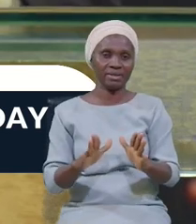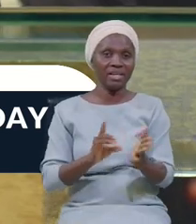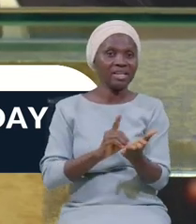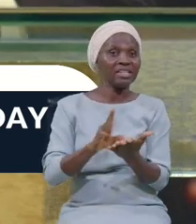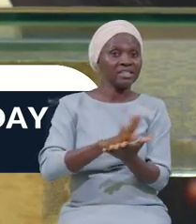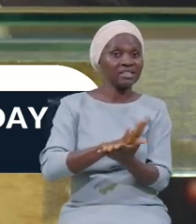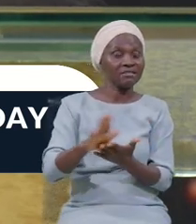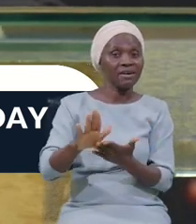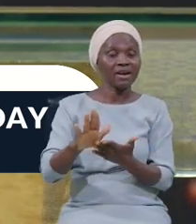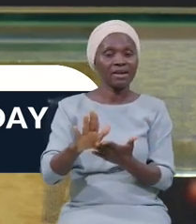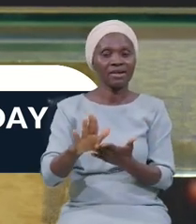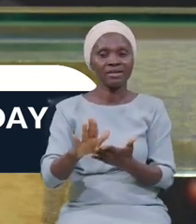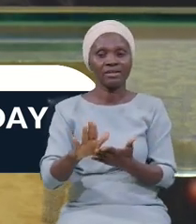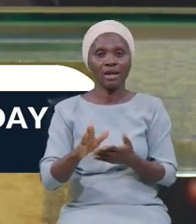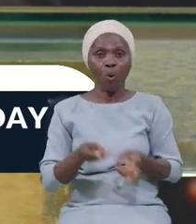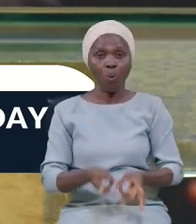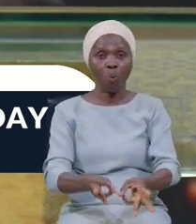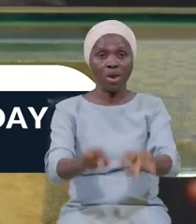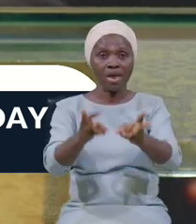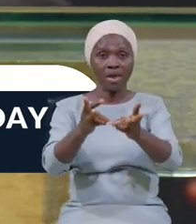aux bénédictions des derniers jours.